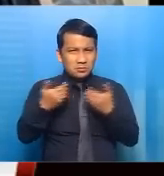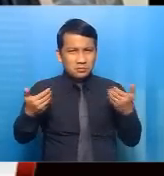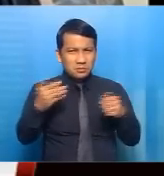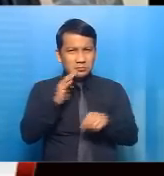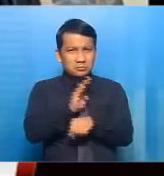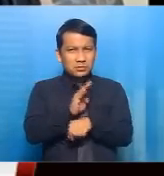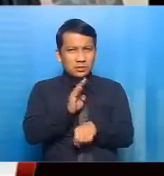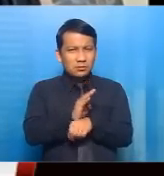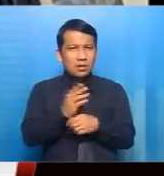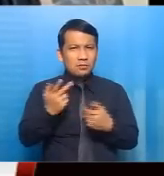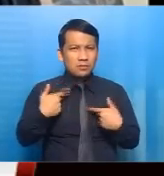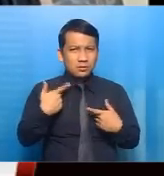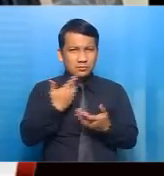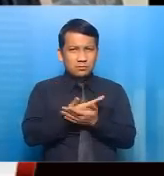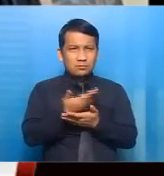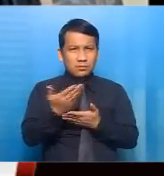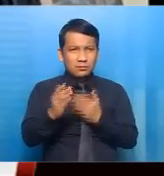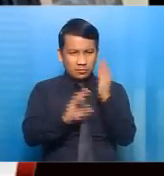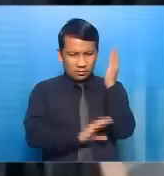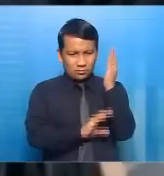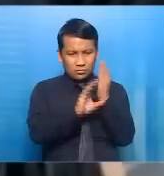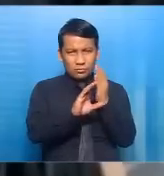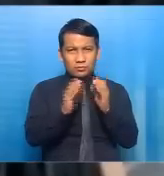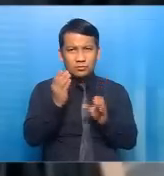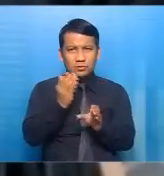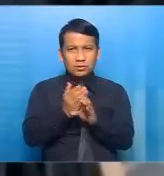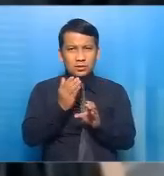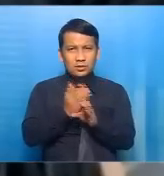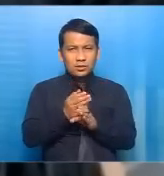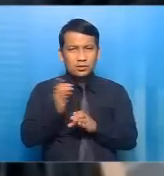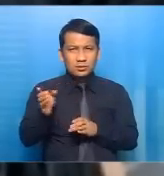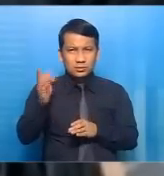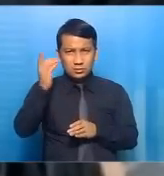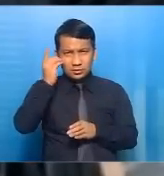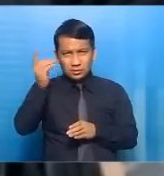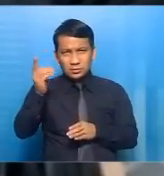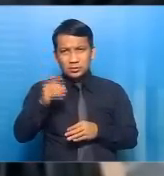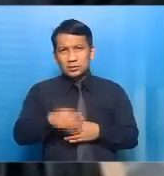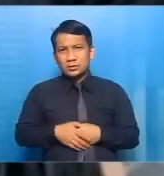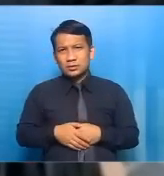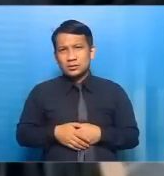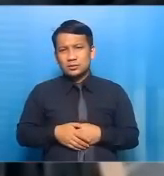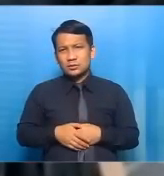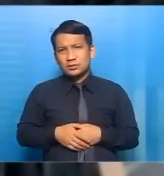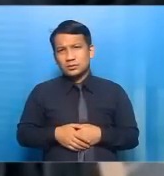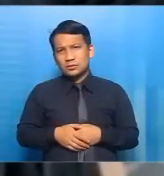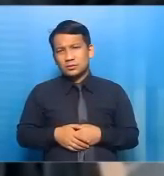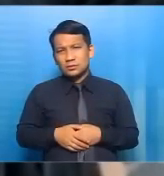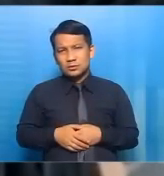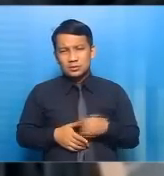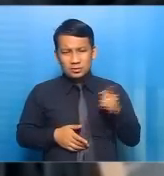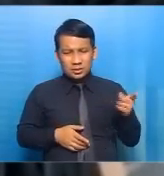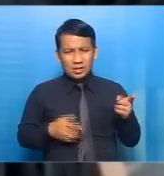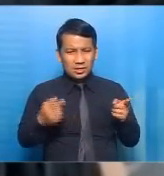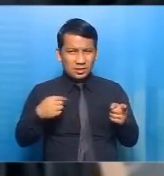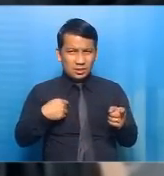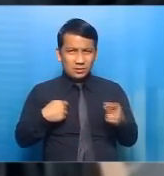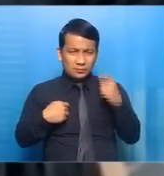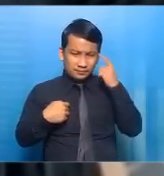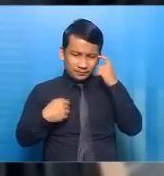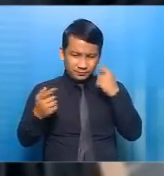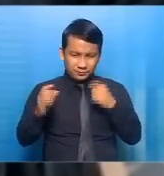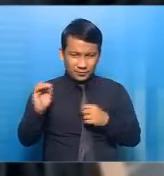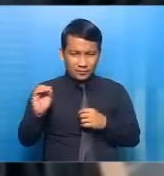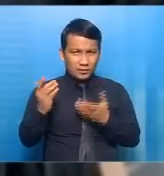negosyo ay nakabili pa siya ng kondo at sasakyan. Pero sabi ni Danilo, sa kanya ang kondo at hindi kay Hilario.